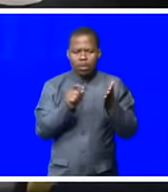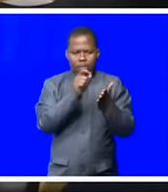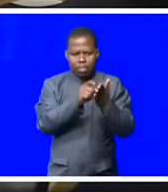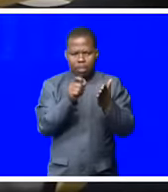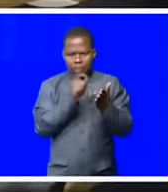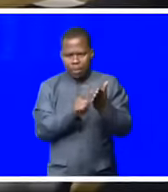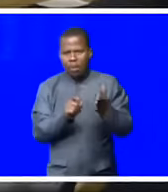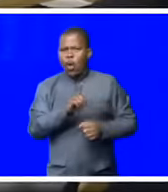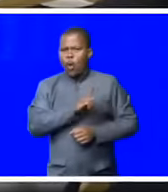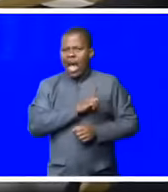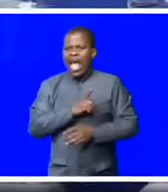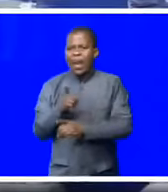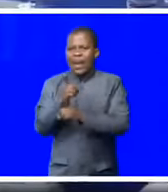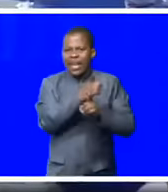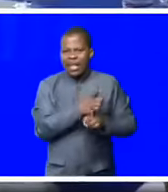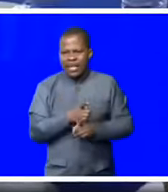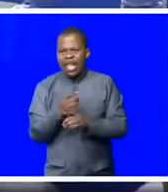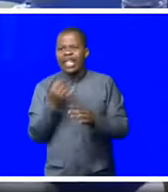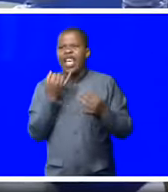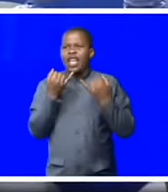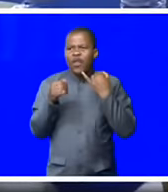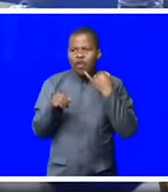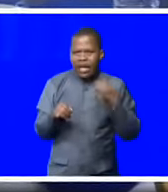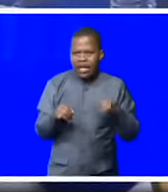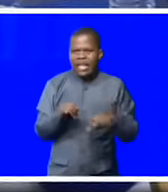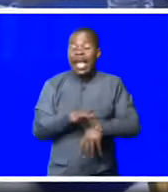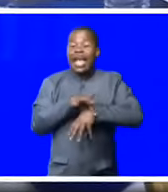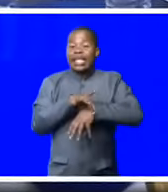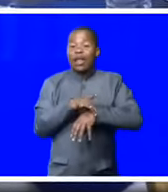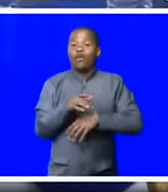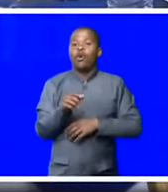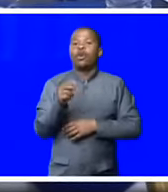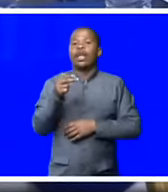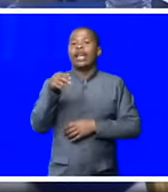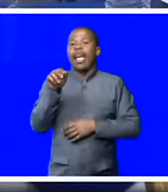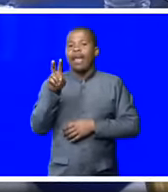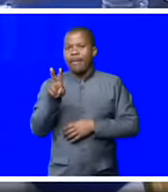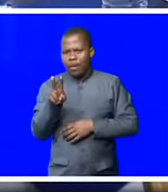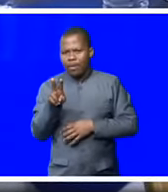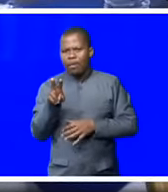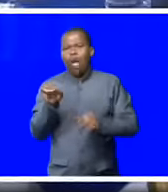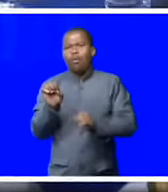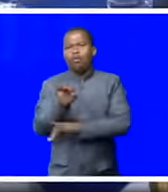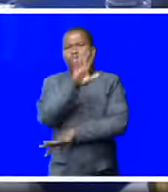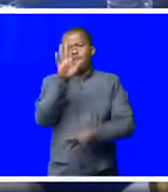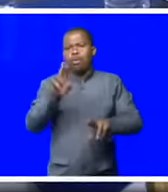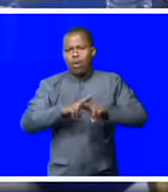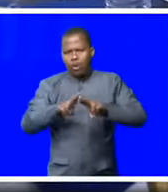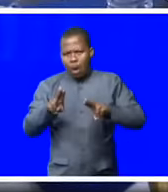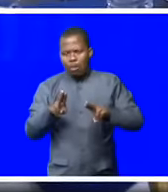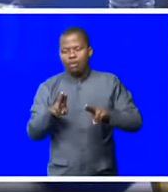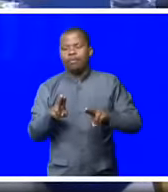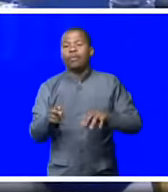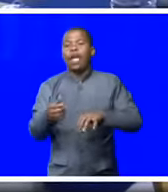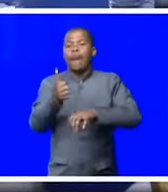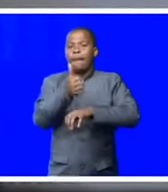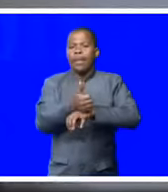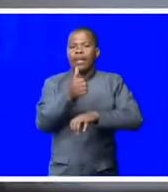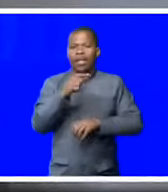sengathi kangcono. Lobuke tindzaba talesifo kubantwana nensha sisidube